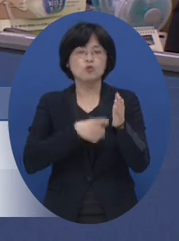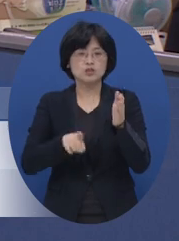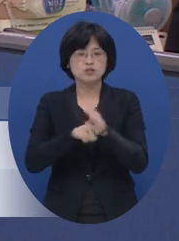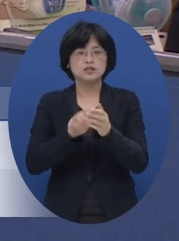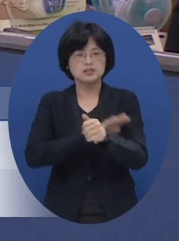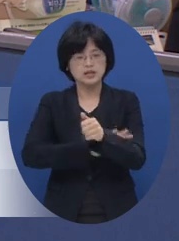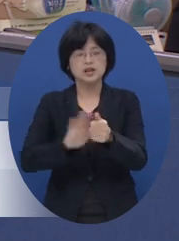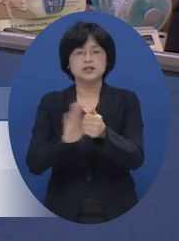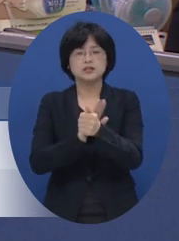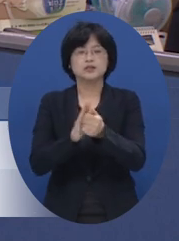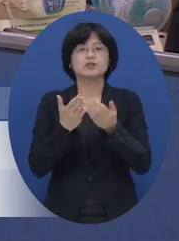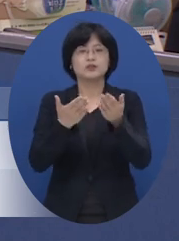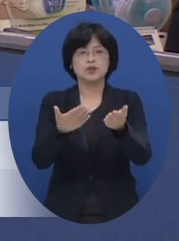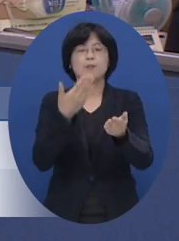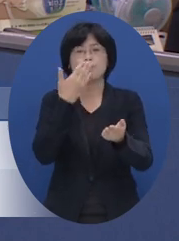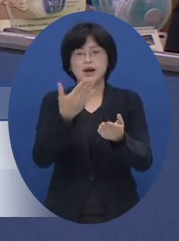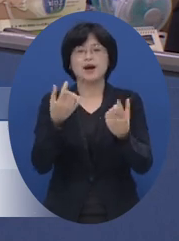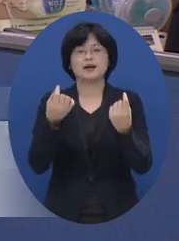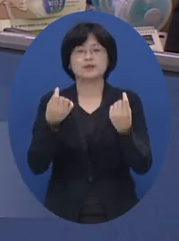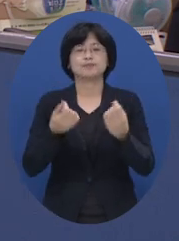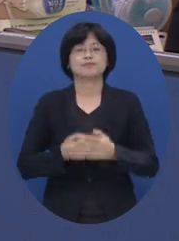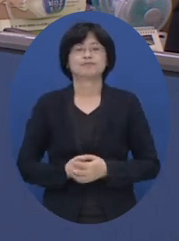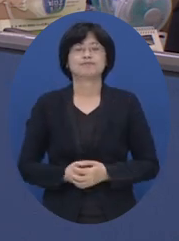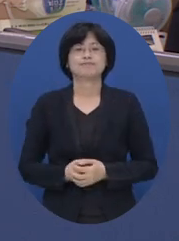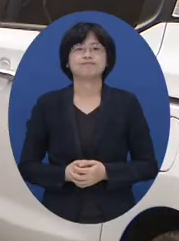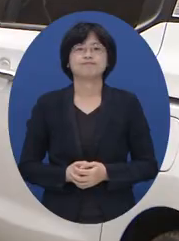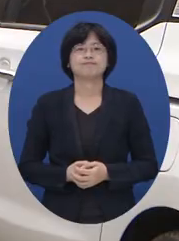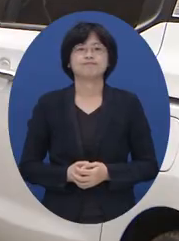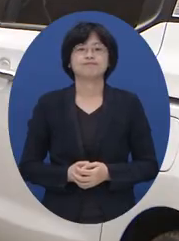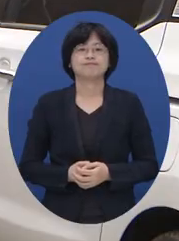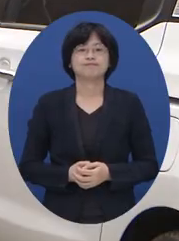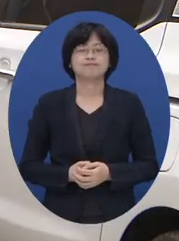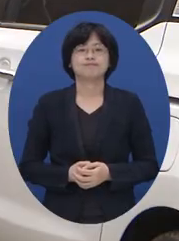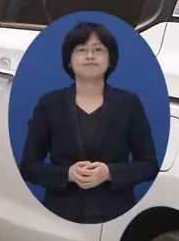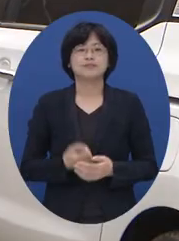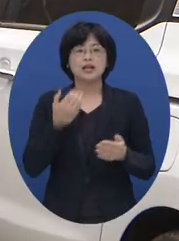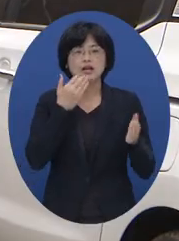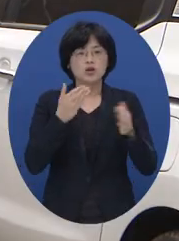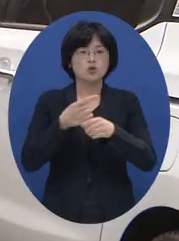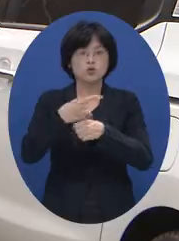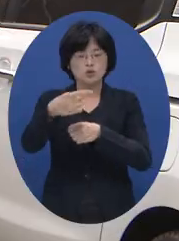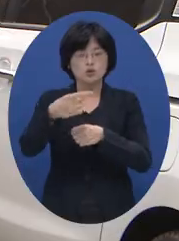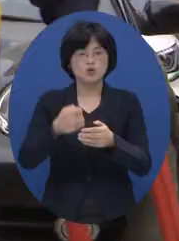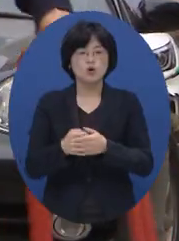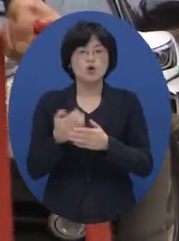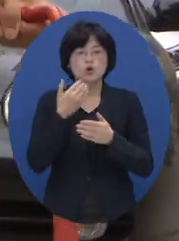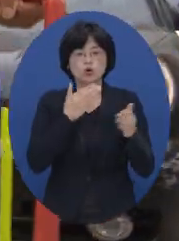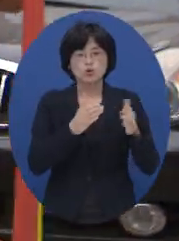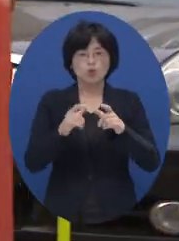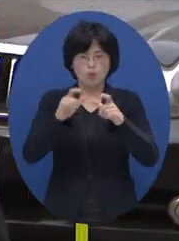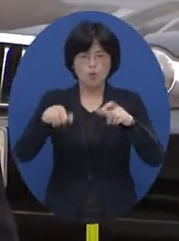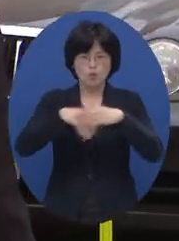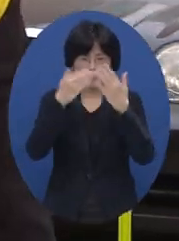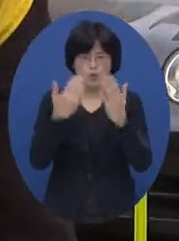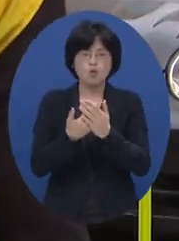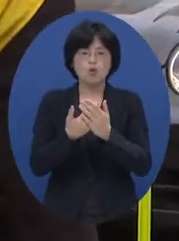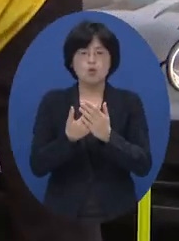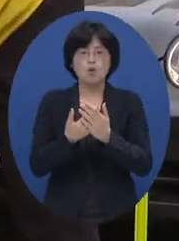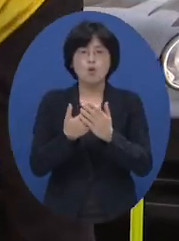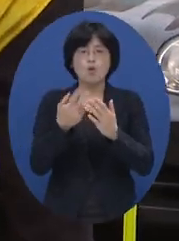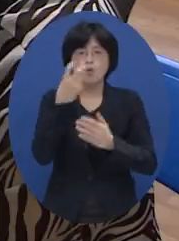서비스를 도민들한테 제공하는 게 저희의 목표입니다. 경기도는 내년까지 도 전역에 행복마을 관리소가